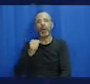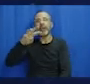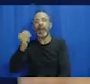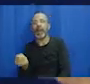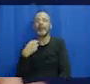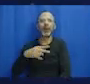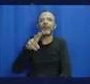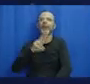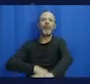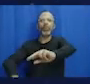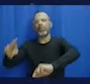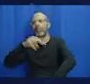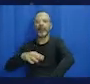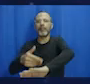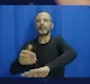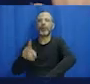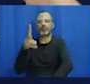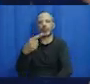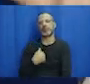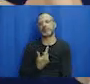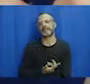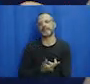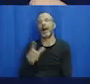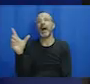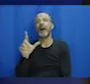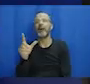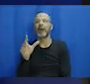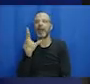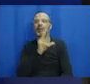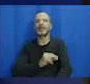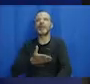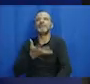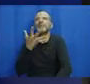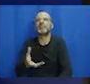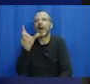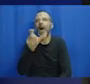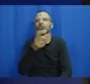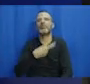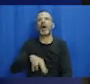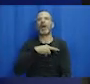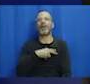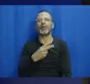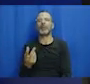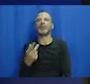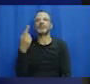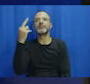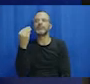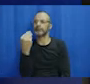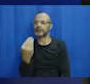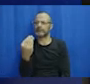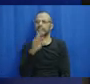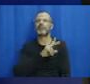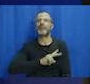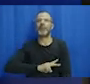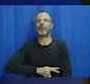يعني قاعدين احنا بنطبطب على بعض ونضحك على حالنا. ولكن ولكن الناس مسؤوليه. لحظه انا بدي اكمل الفكره يعني، اذا بدي اقول لك مجرم انت